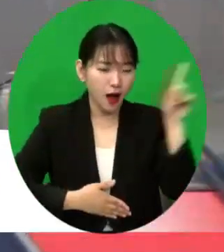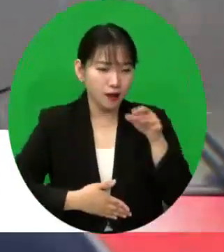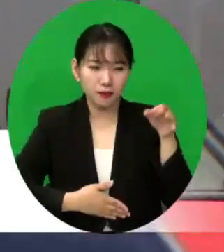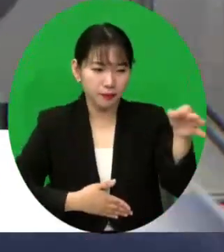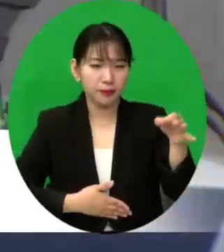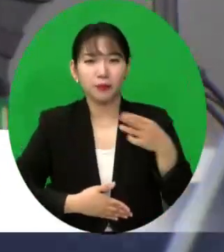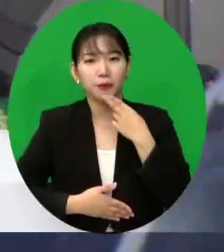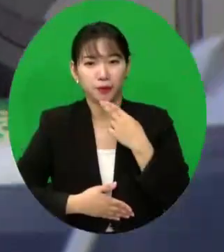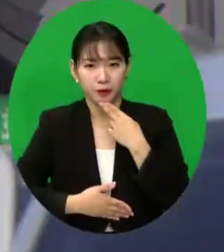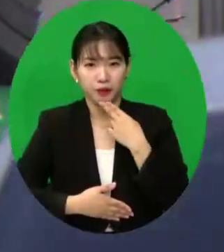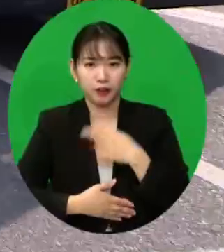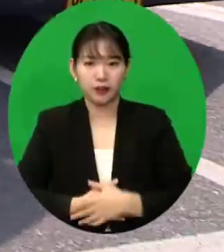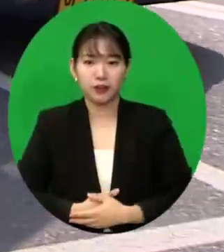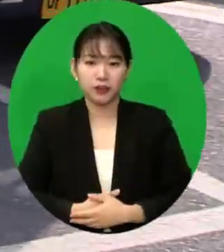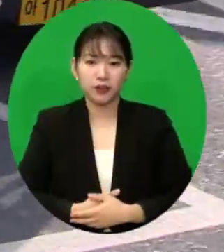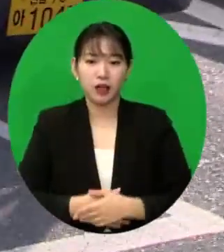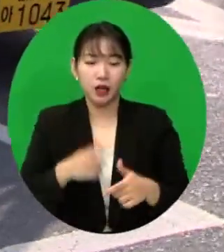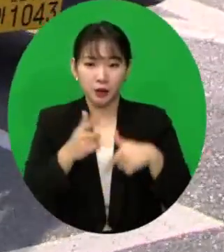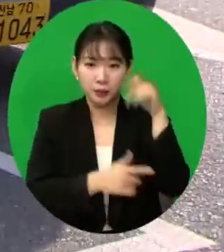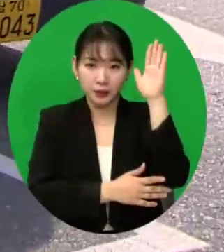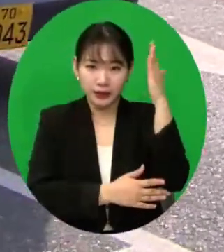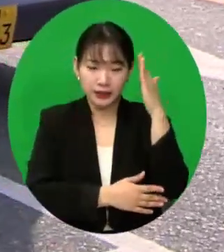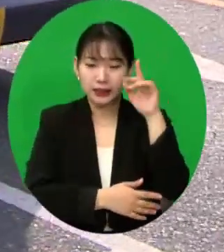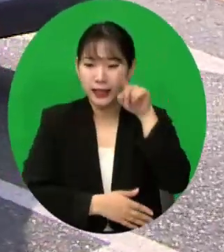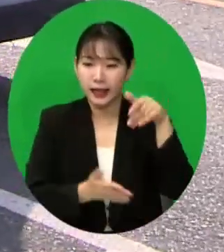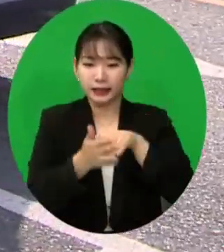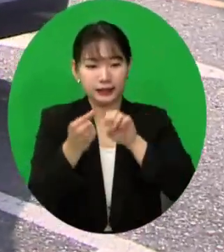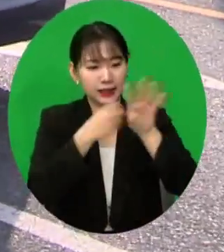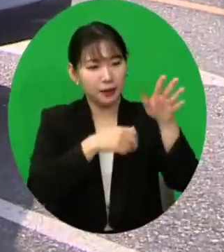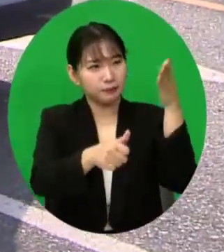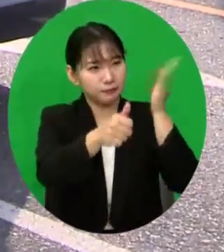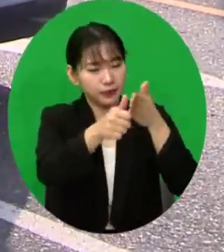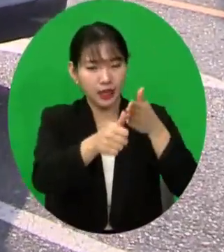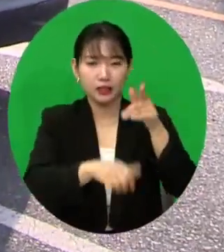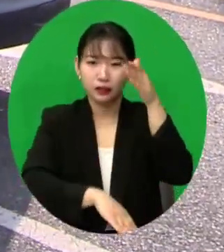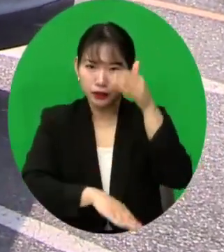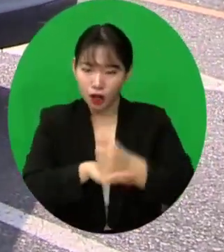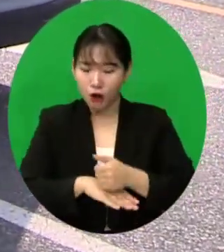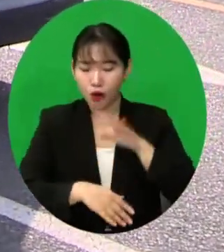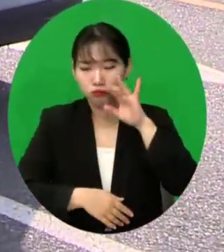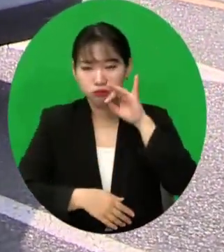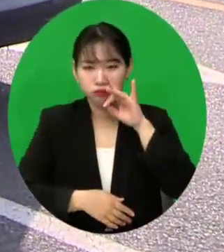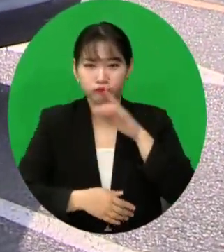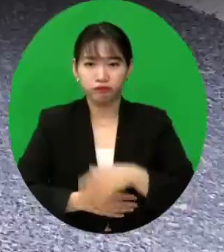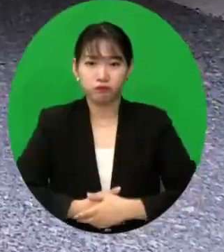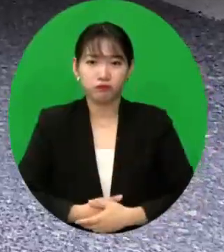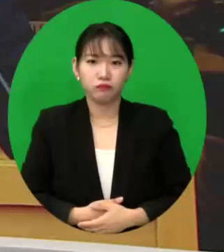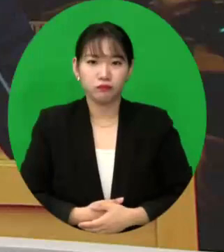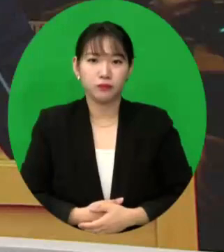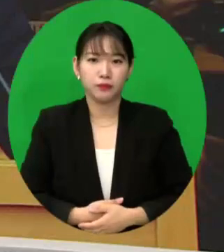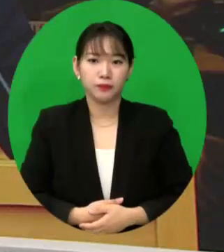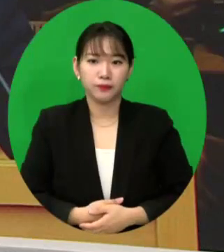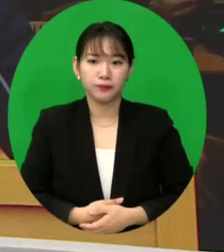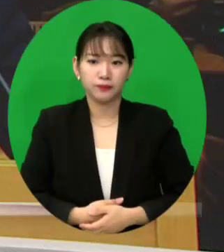부담하고 있지 않는 가운데 목포시가 내일까지 회신을 요청해 그 결과가 주목됩니다.